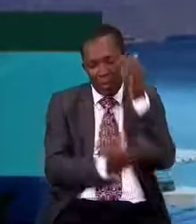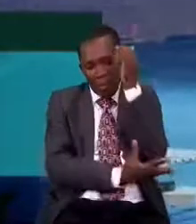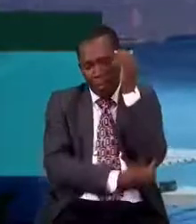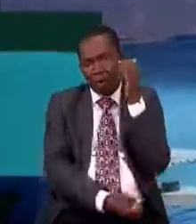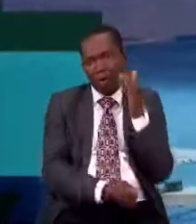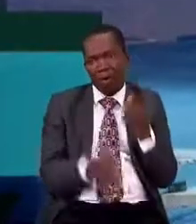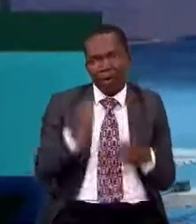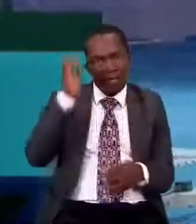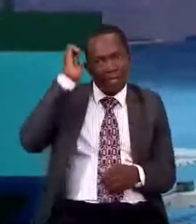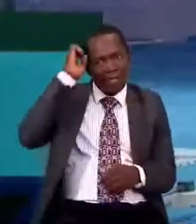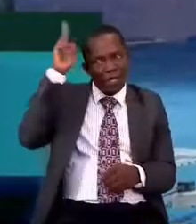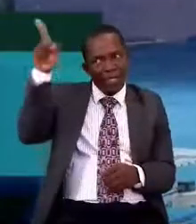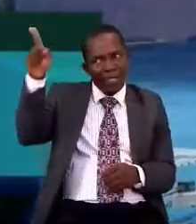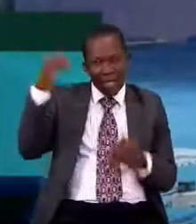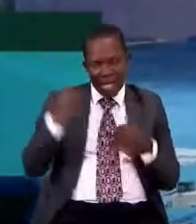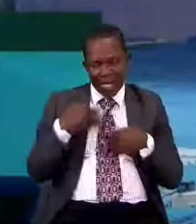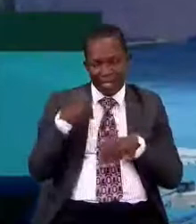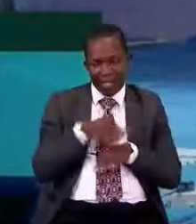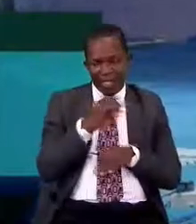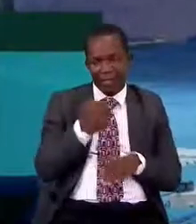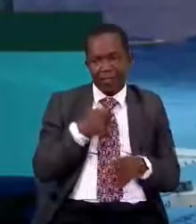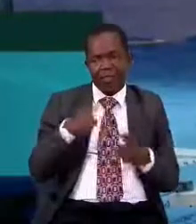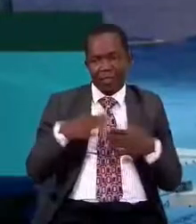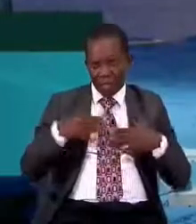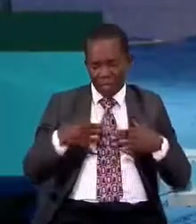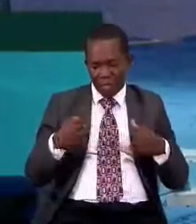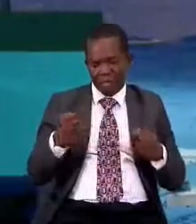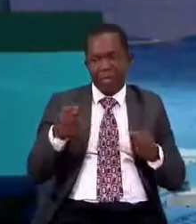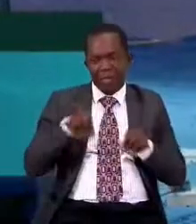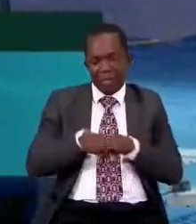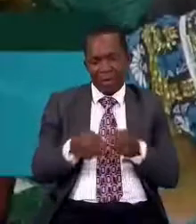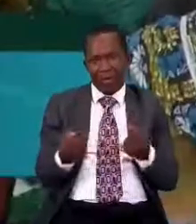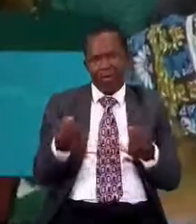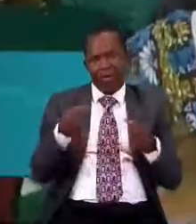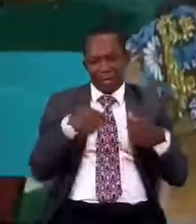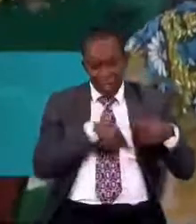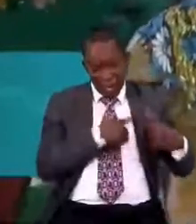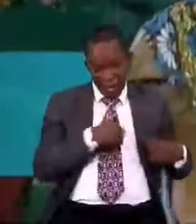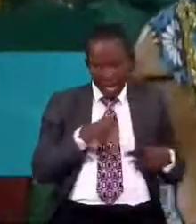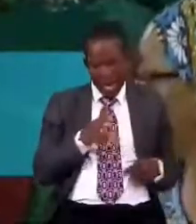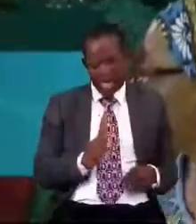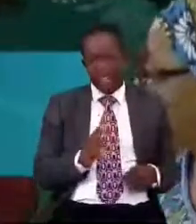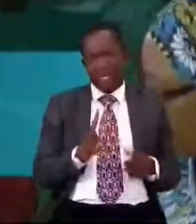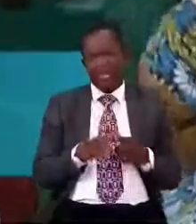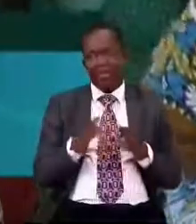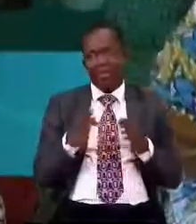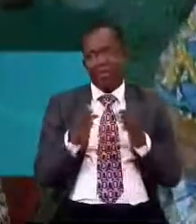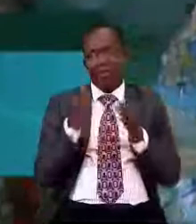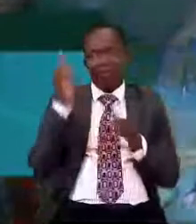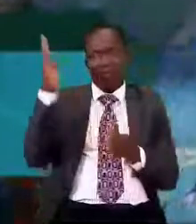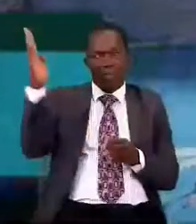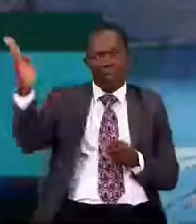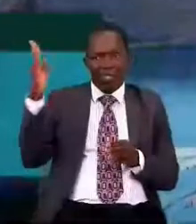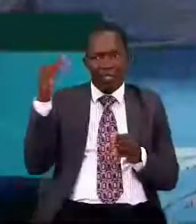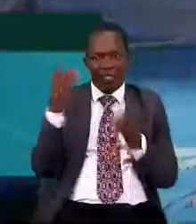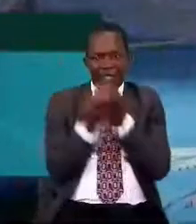cœur brisé. Ce soir, c'est votre soir pour proclamer aux captifs la délivrance. Ceux qui sont dans